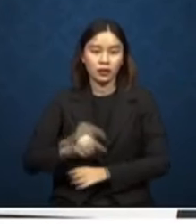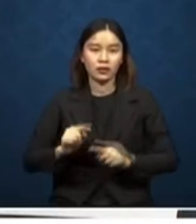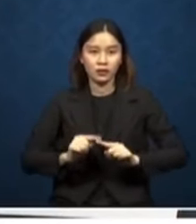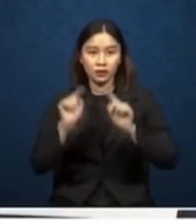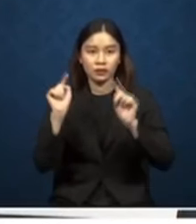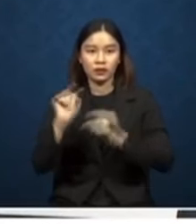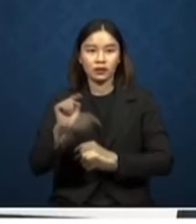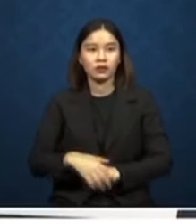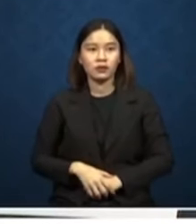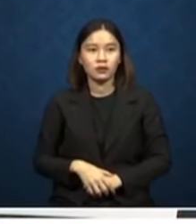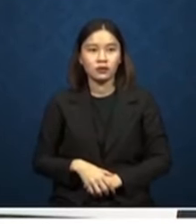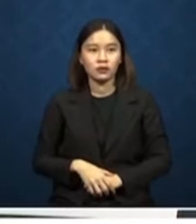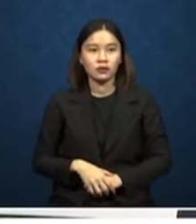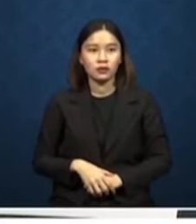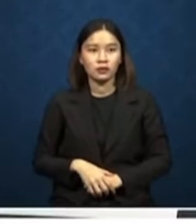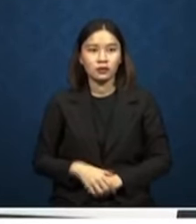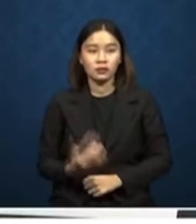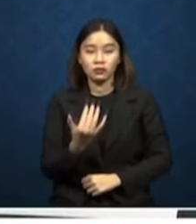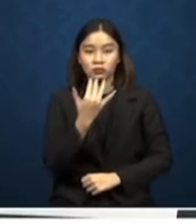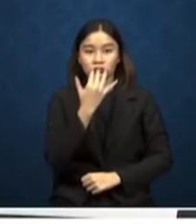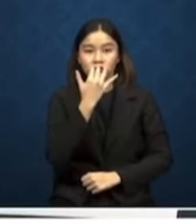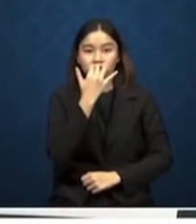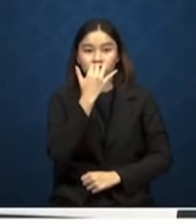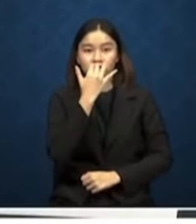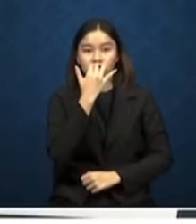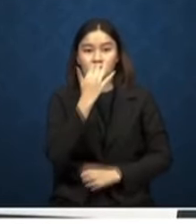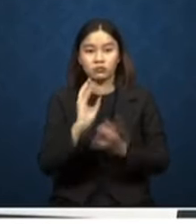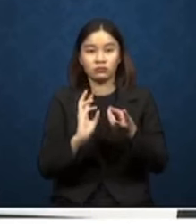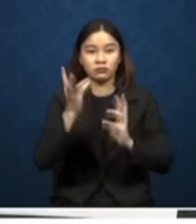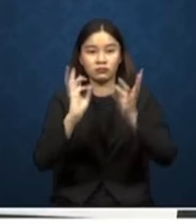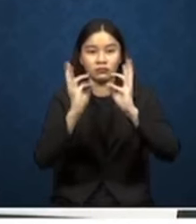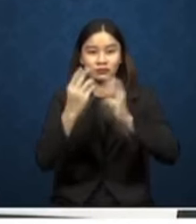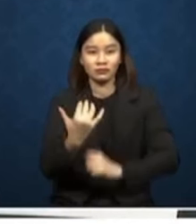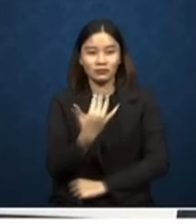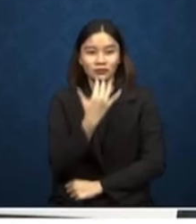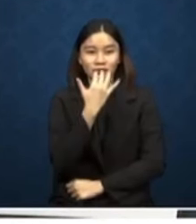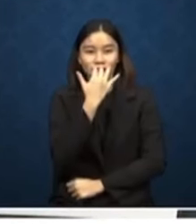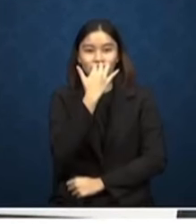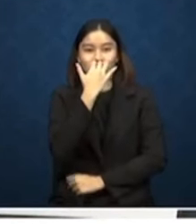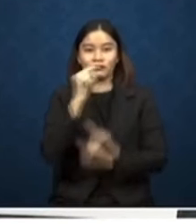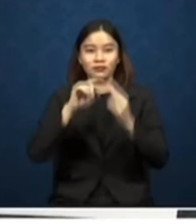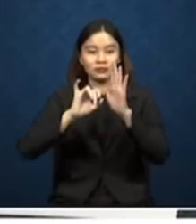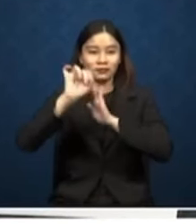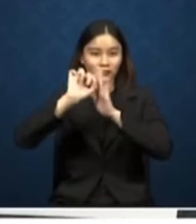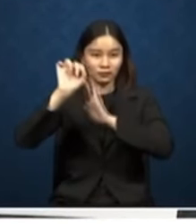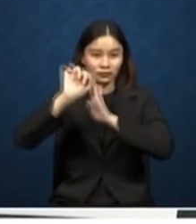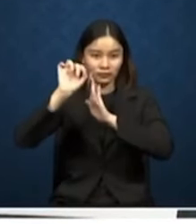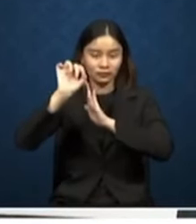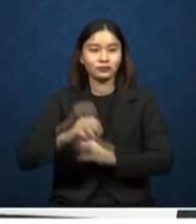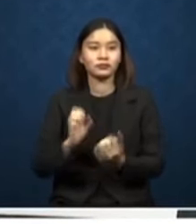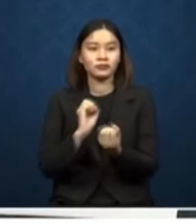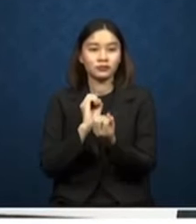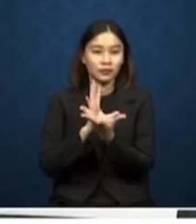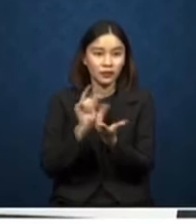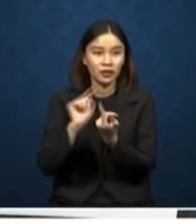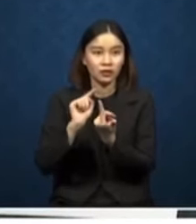านก็กลับไปสูดฟัดฝุ่นควันที่เชียงใหม่ทำ